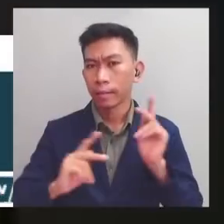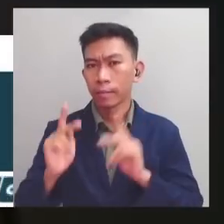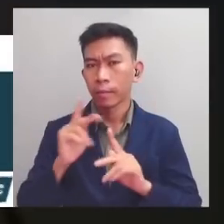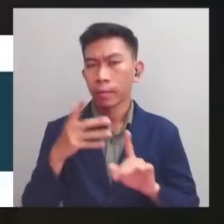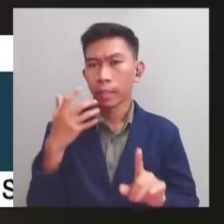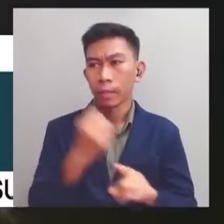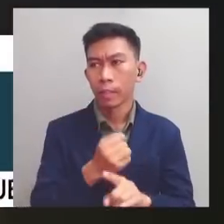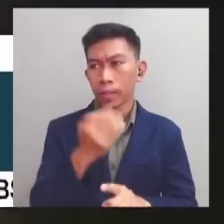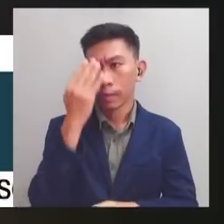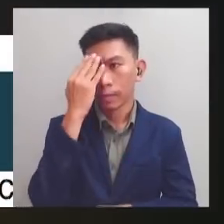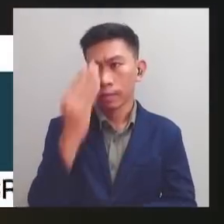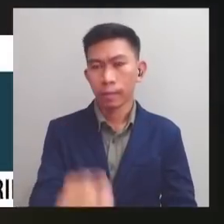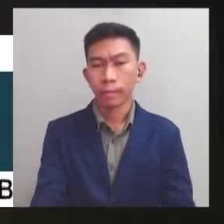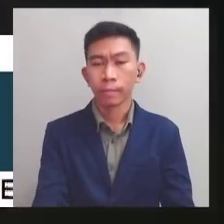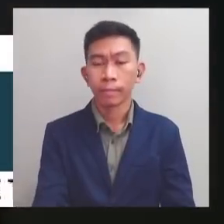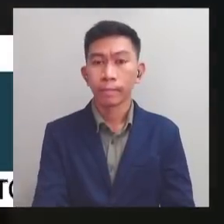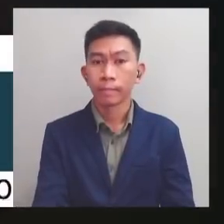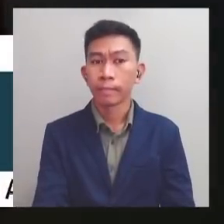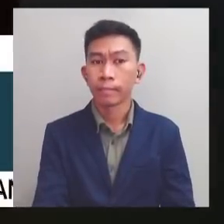Bulacan?